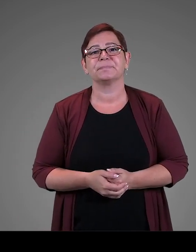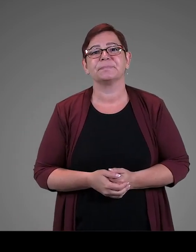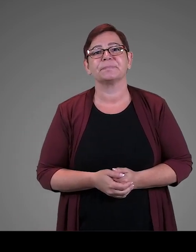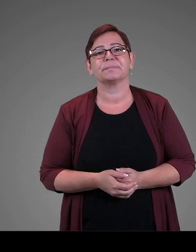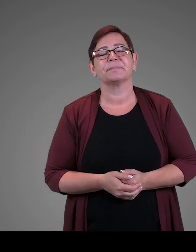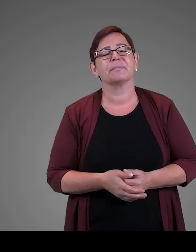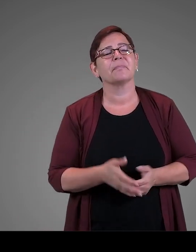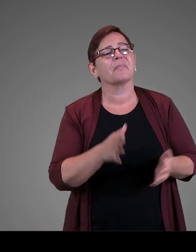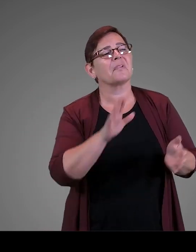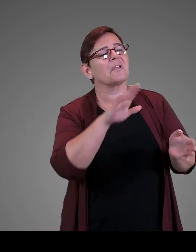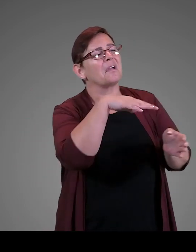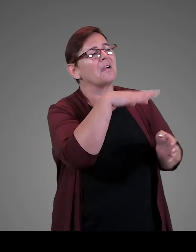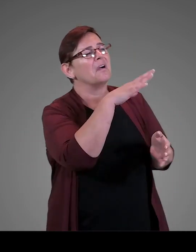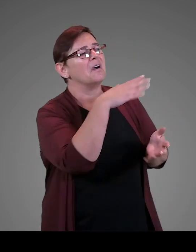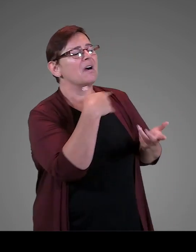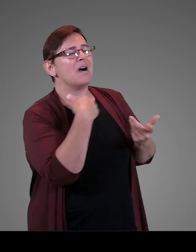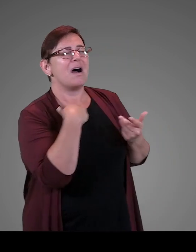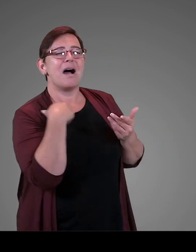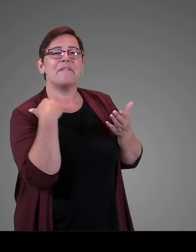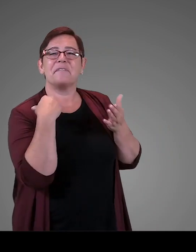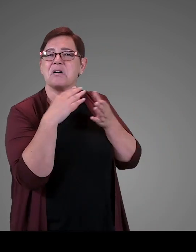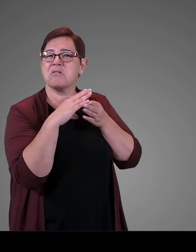On est d'accord.